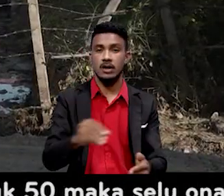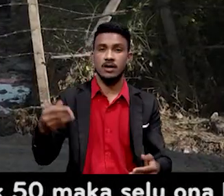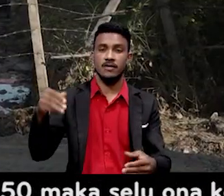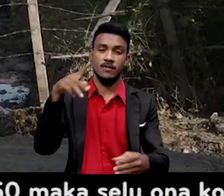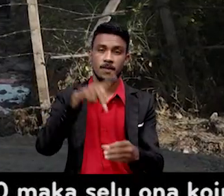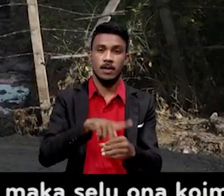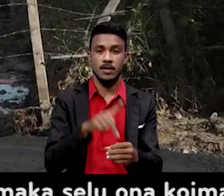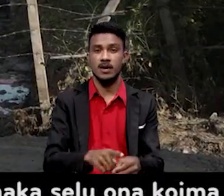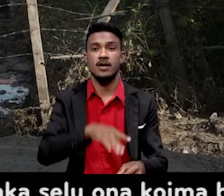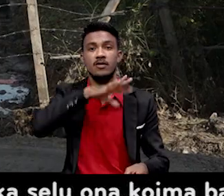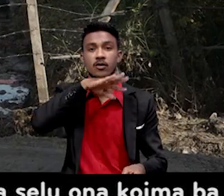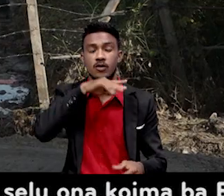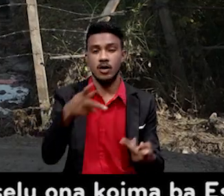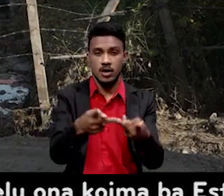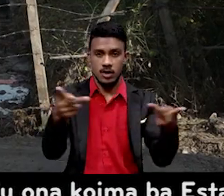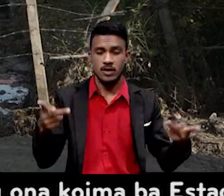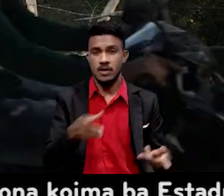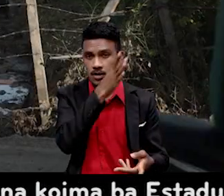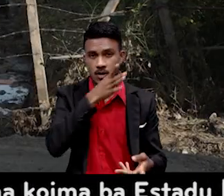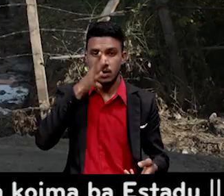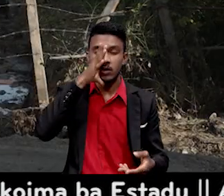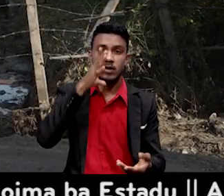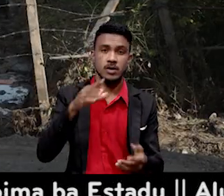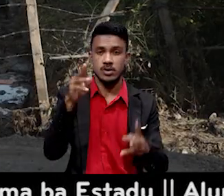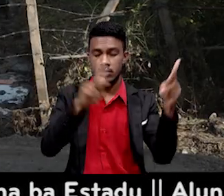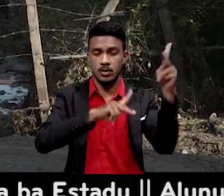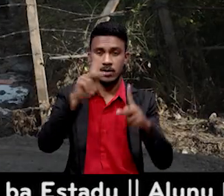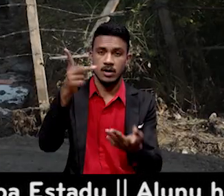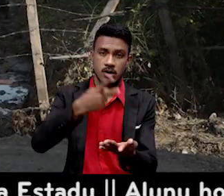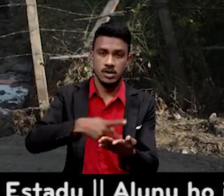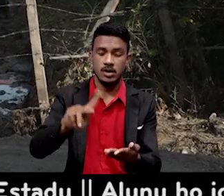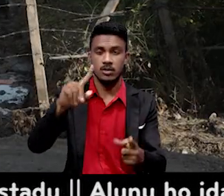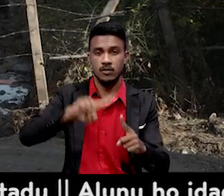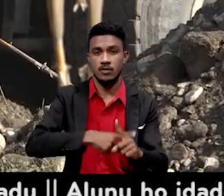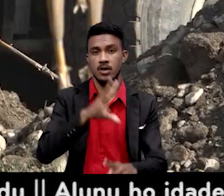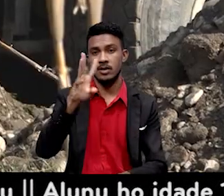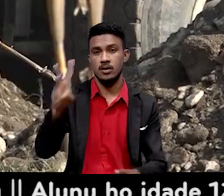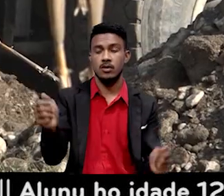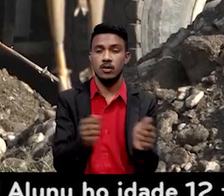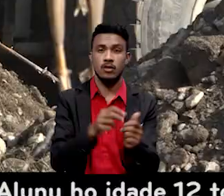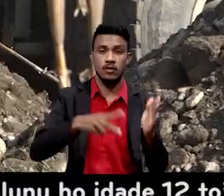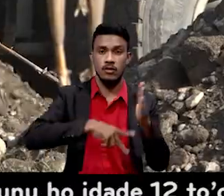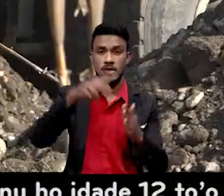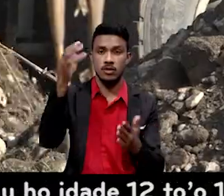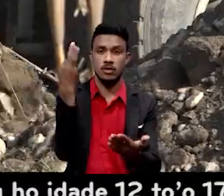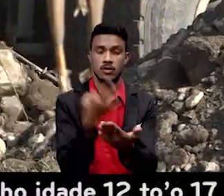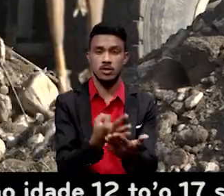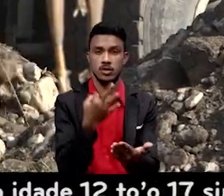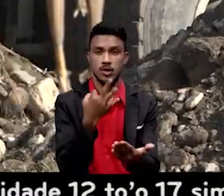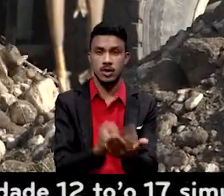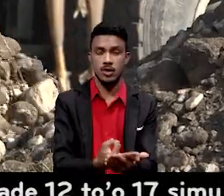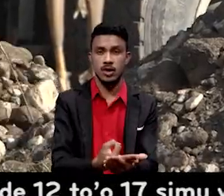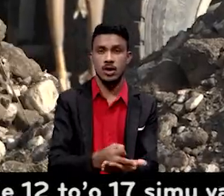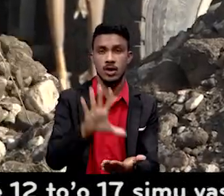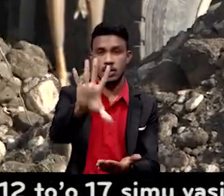mina. Enquanto tos refere companhia contrata ho duração tempo ba fulan nen ho valor osan dólar americano atus lima